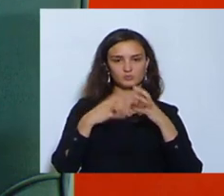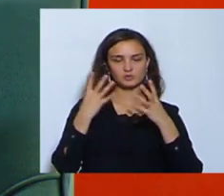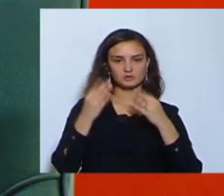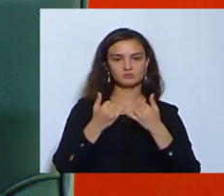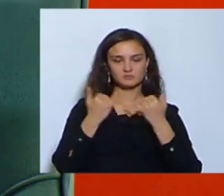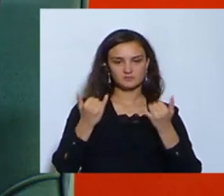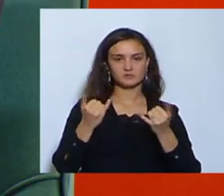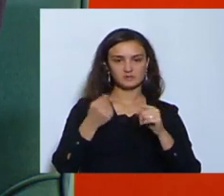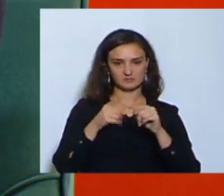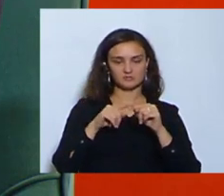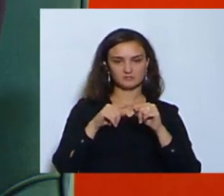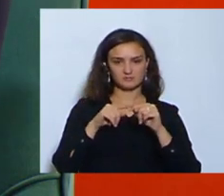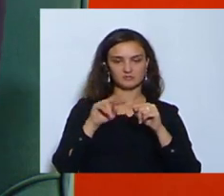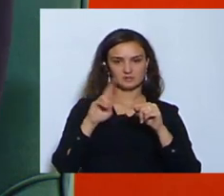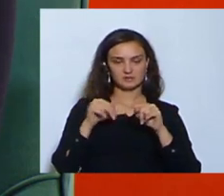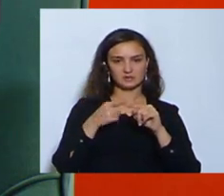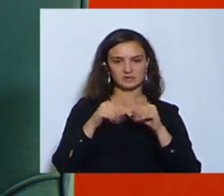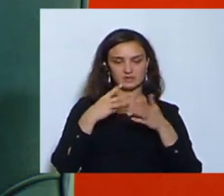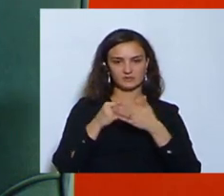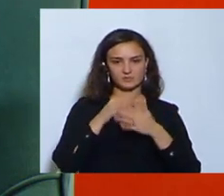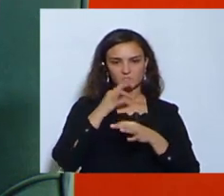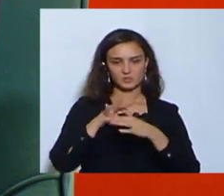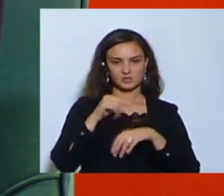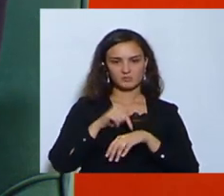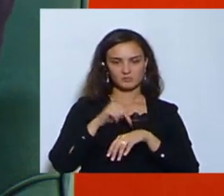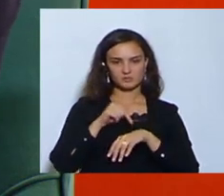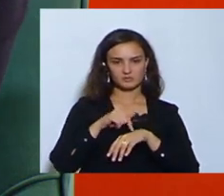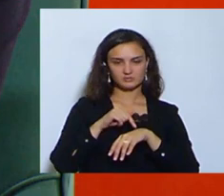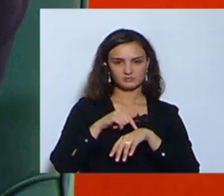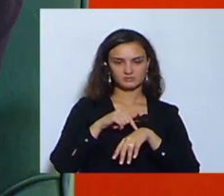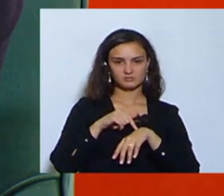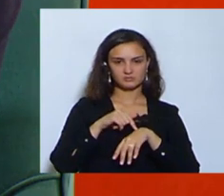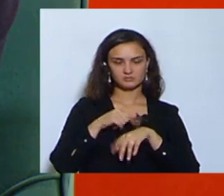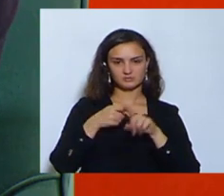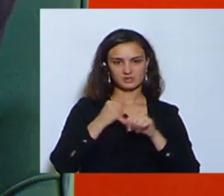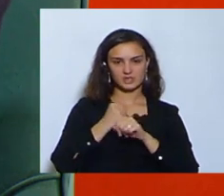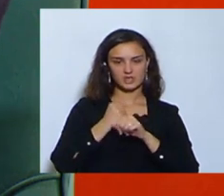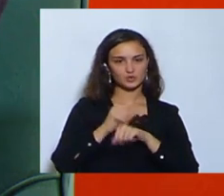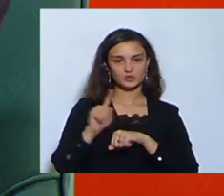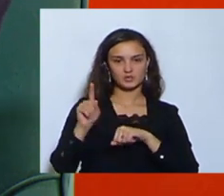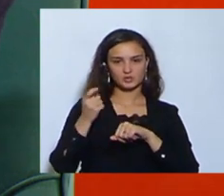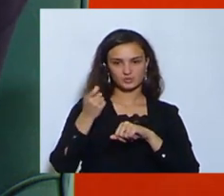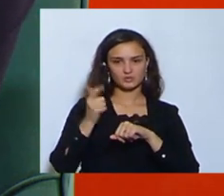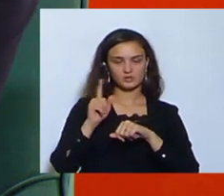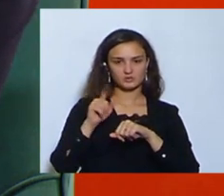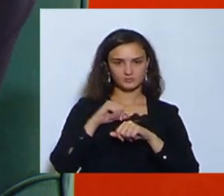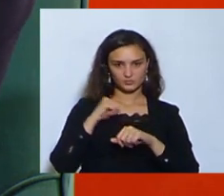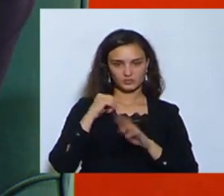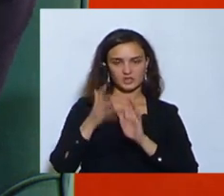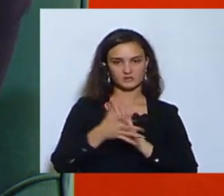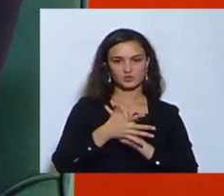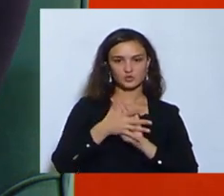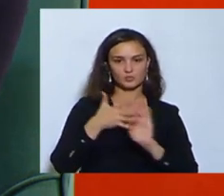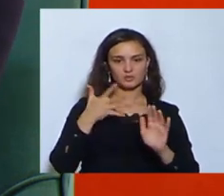დღისადმი მისმენილ კამპანიას, ხო, და თავისი პასუხისგებლობით ესე იგი გააკეთოს რაღაც, სულ ცოტა, ხო,